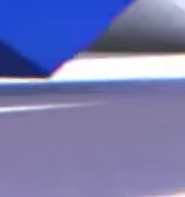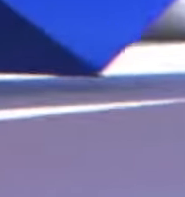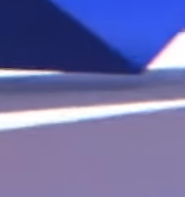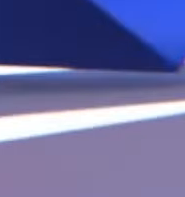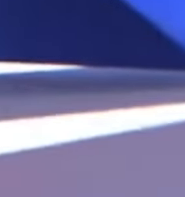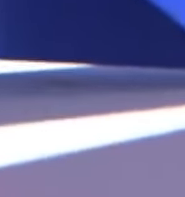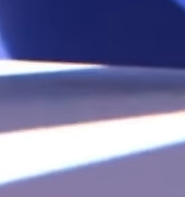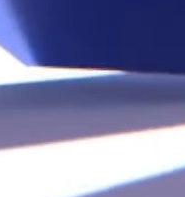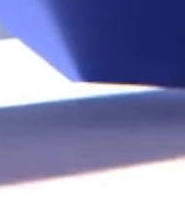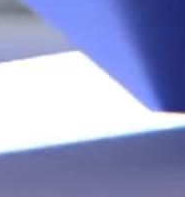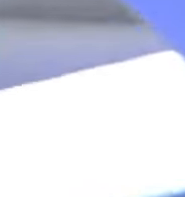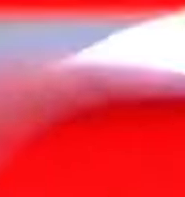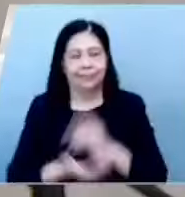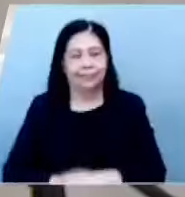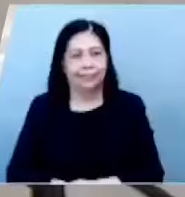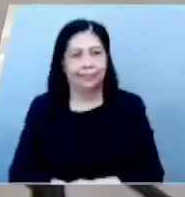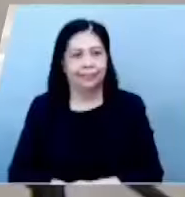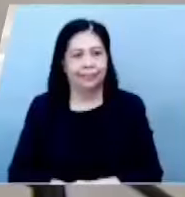Zumal.